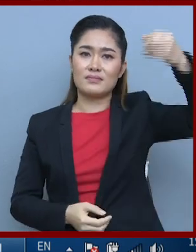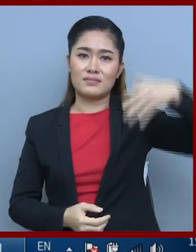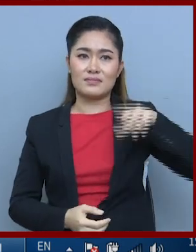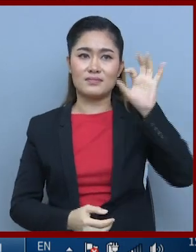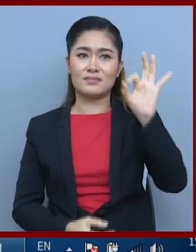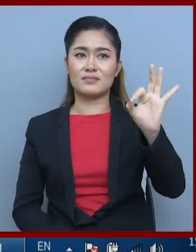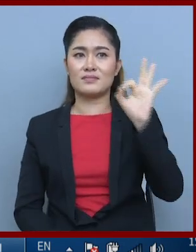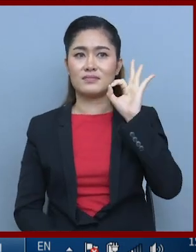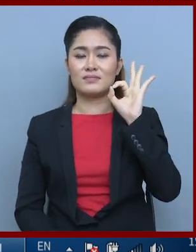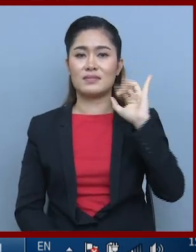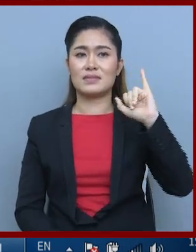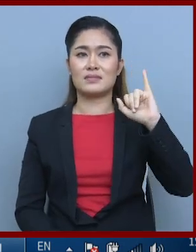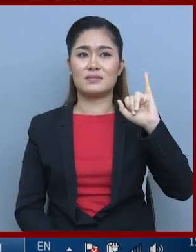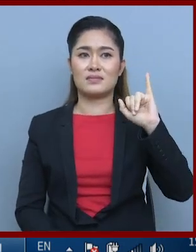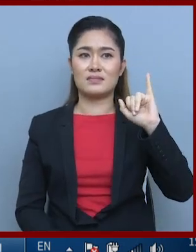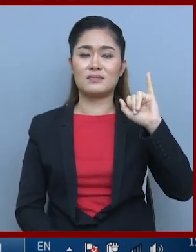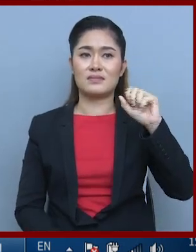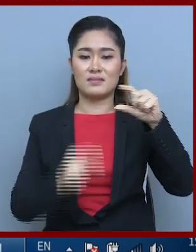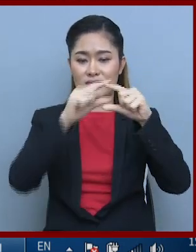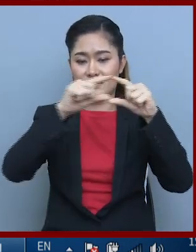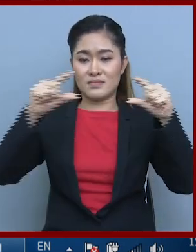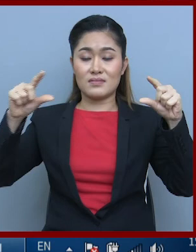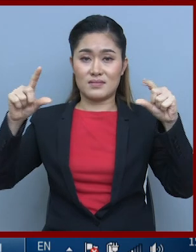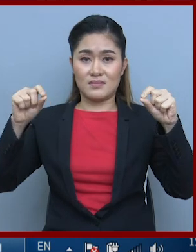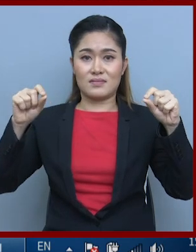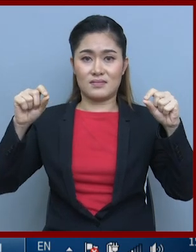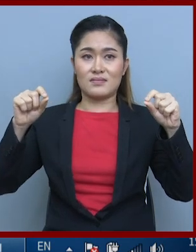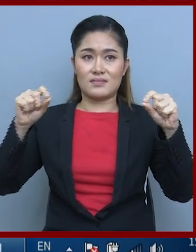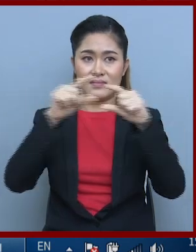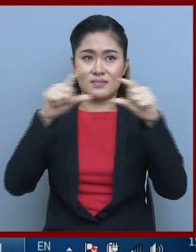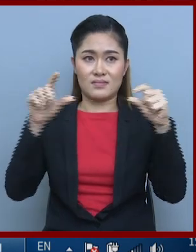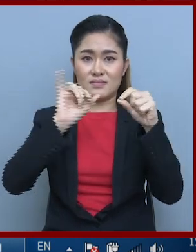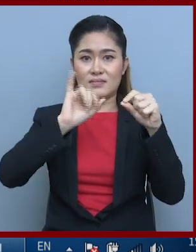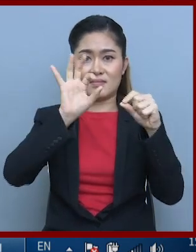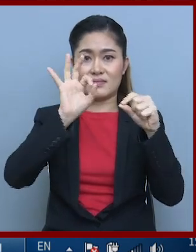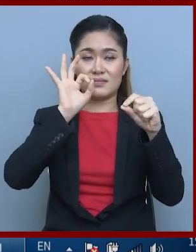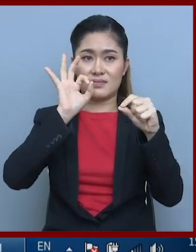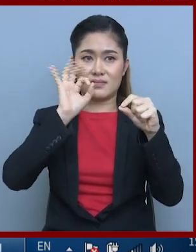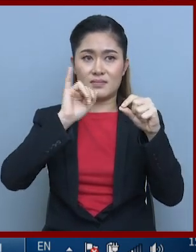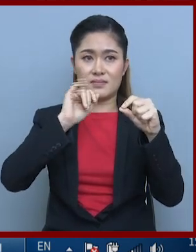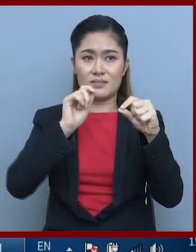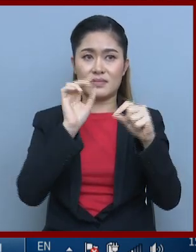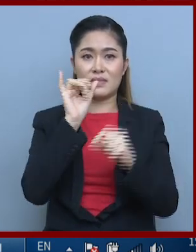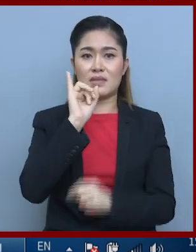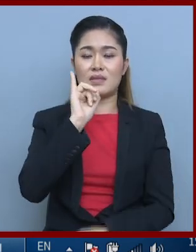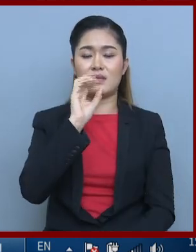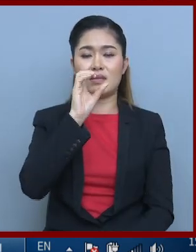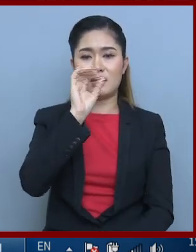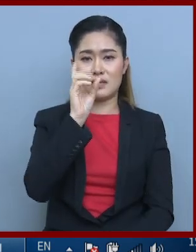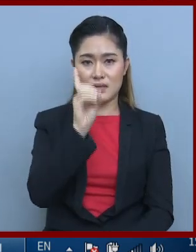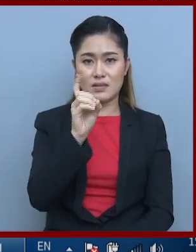dimension นะครับที่แท็บ general ที่ใน event ที่ general